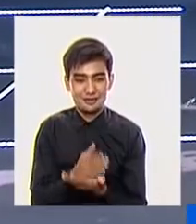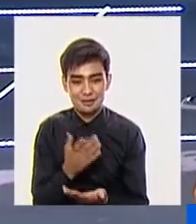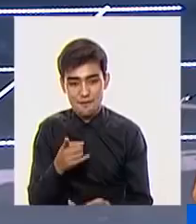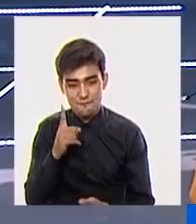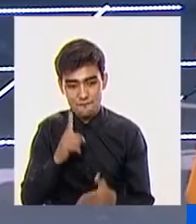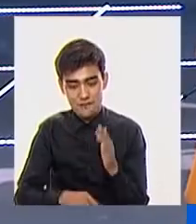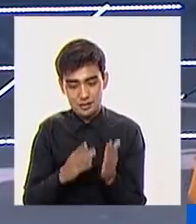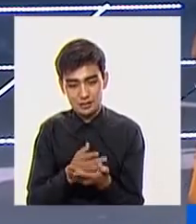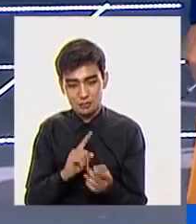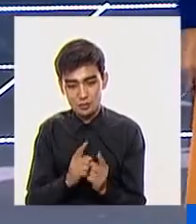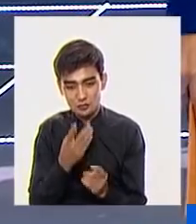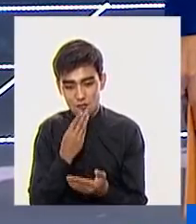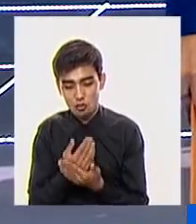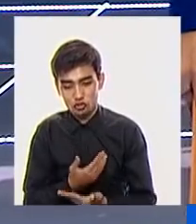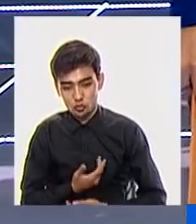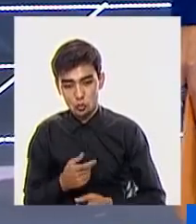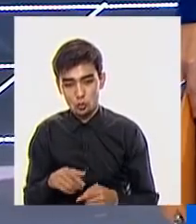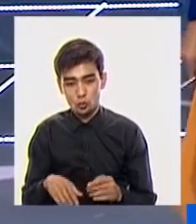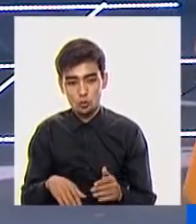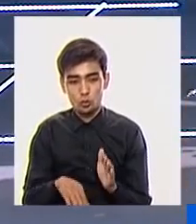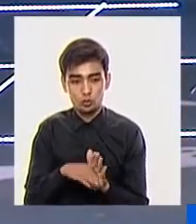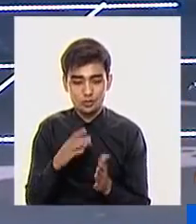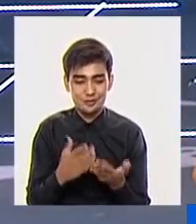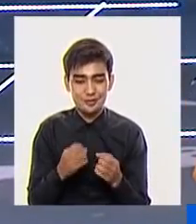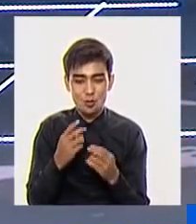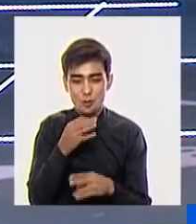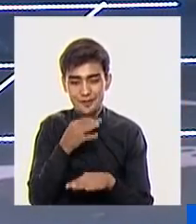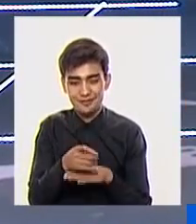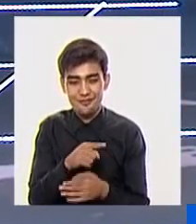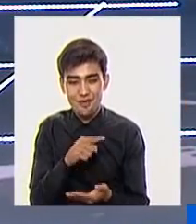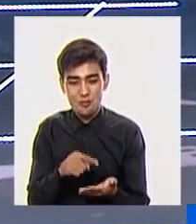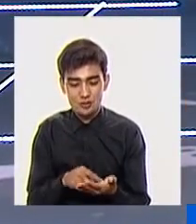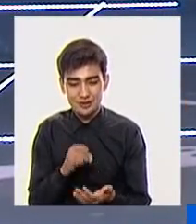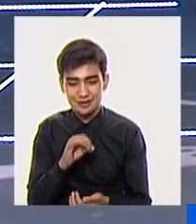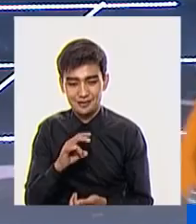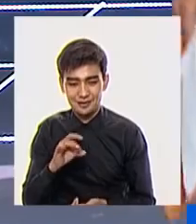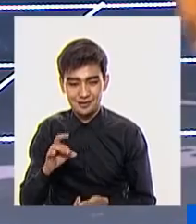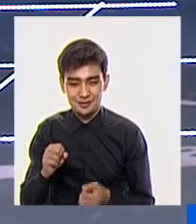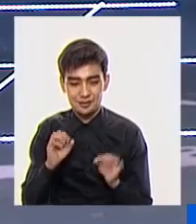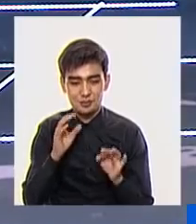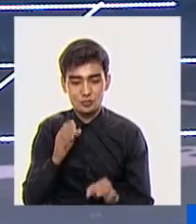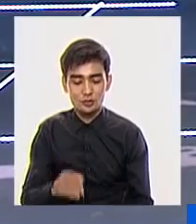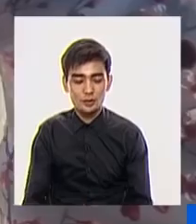возможность изменить свою жизнь к лучшему? Ответы на эти вопросы в материале Индиры Какимовой.